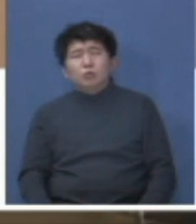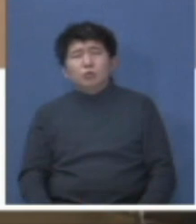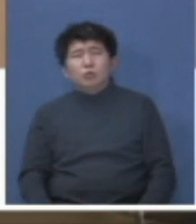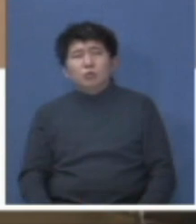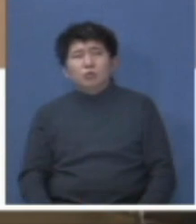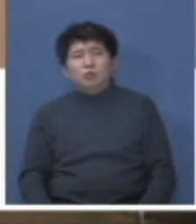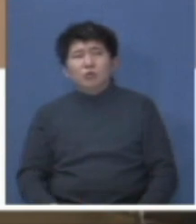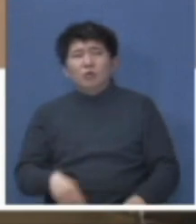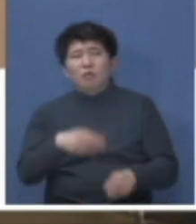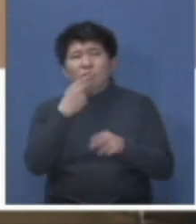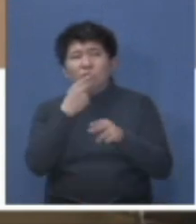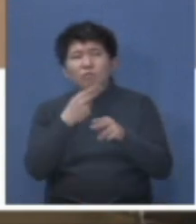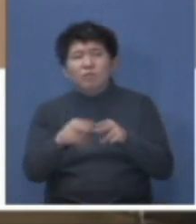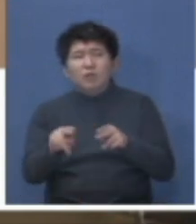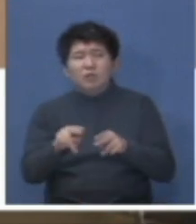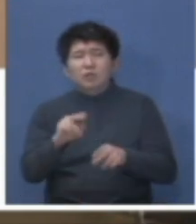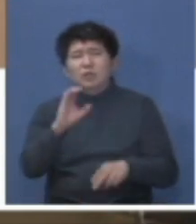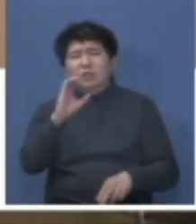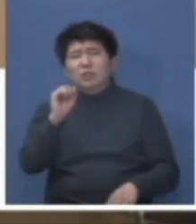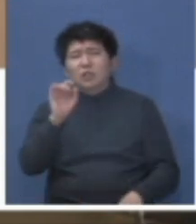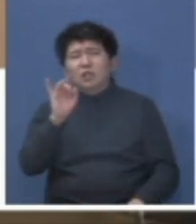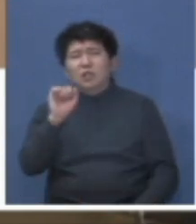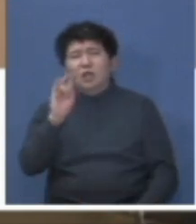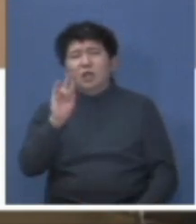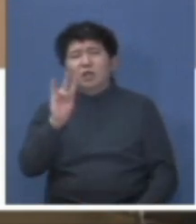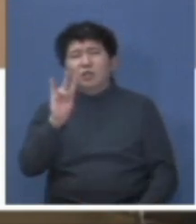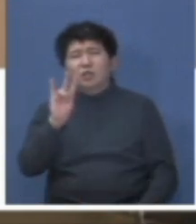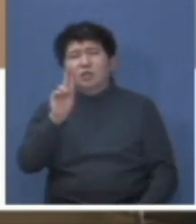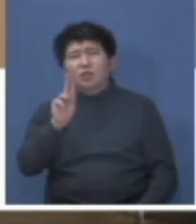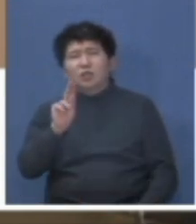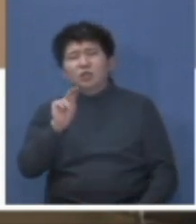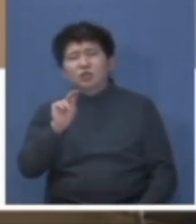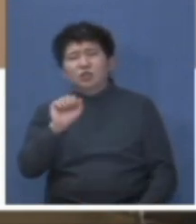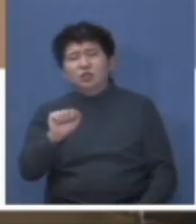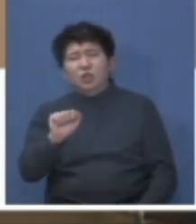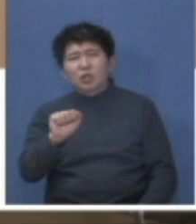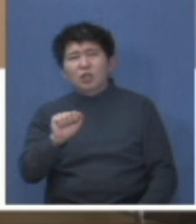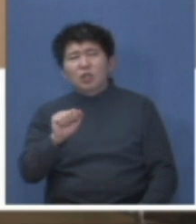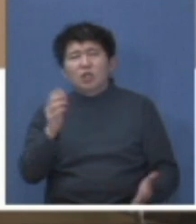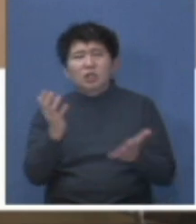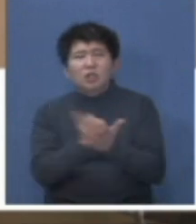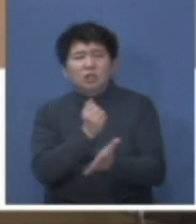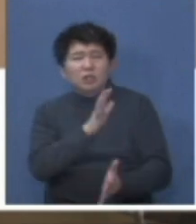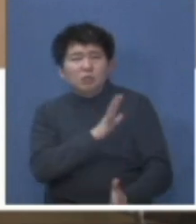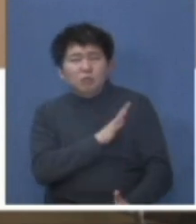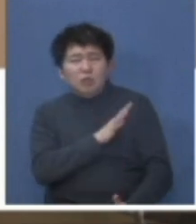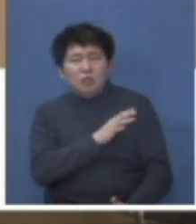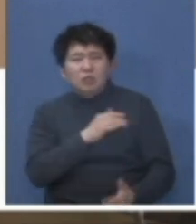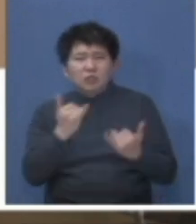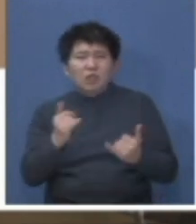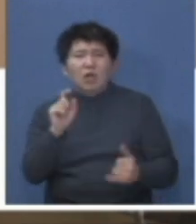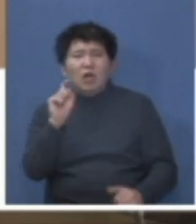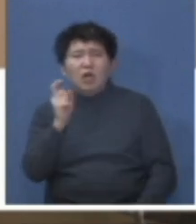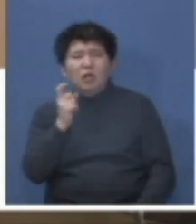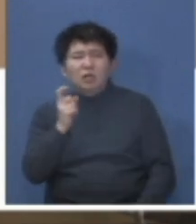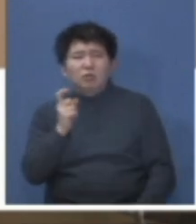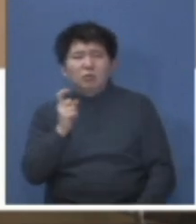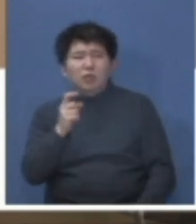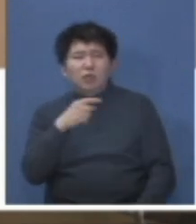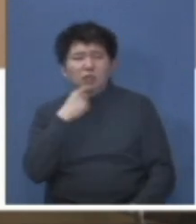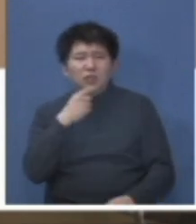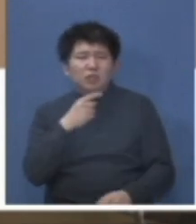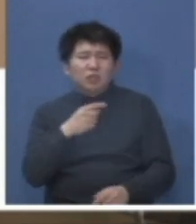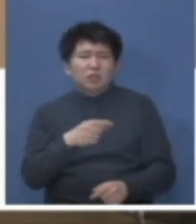асқан шегірткелердің көлемі табылды. Соған қарсы химиялық өңдеу жұмыстары республикалық бюджет есебінен